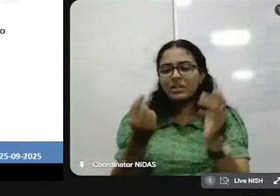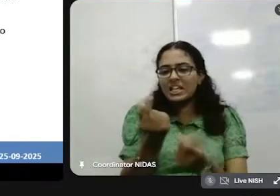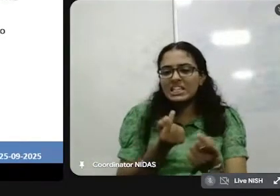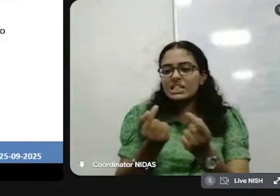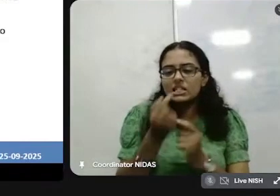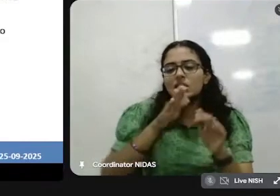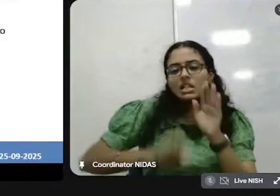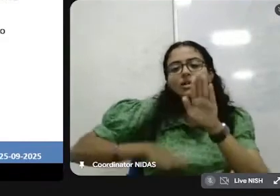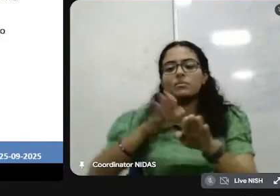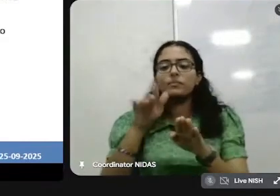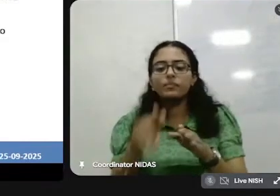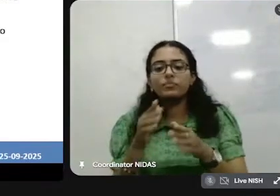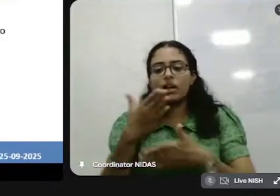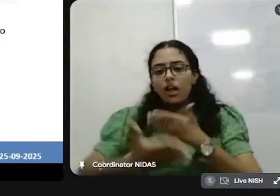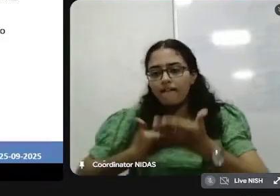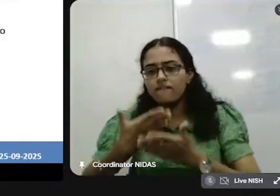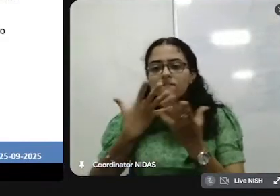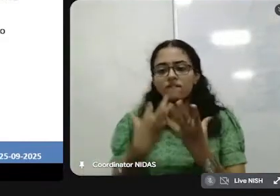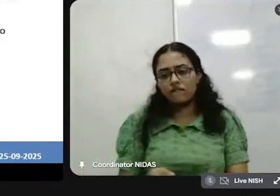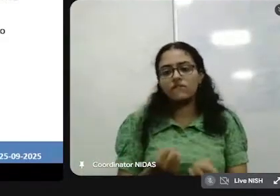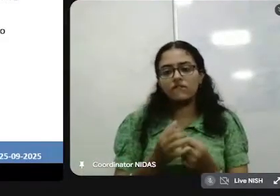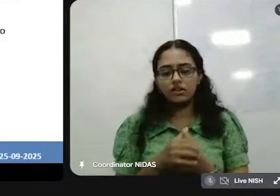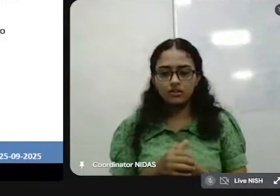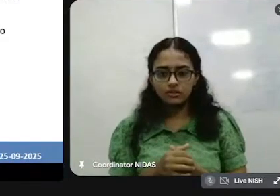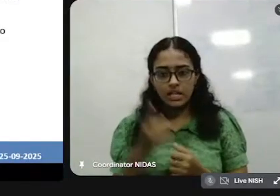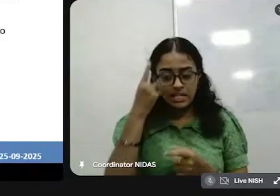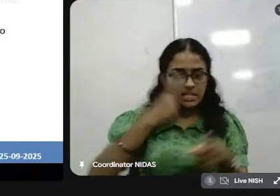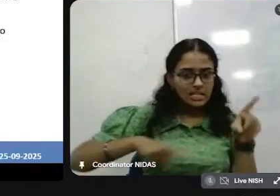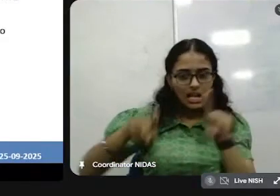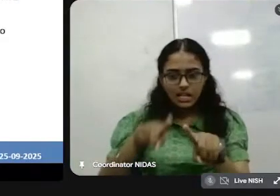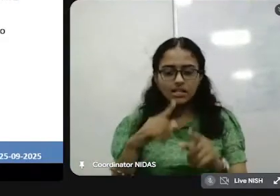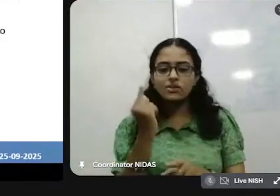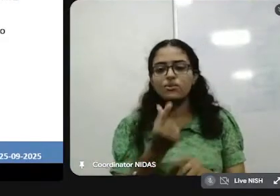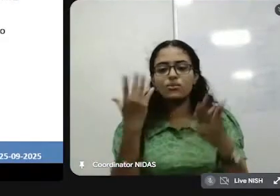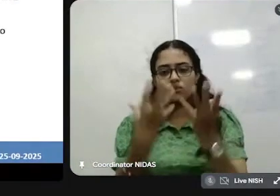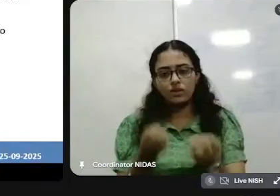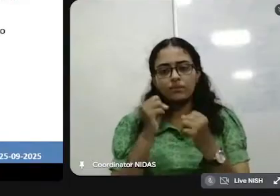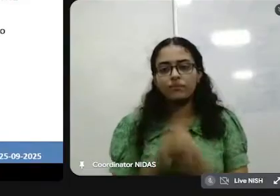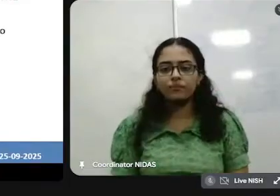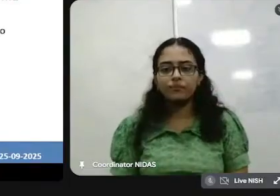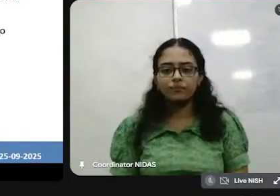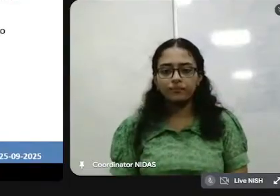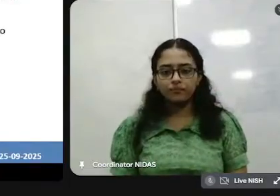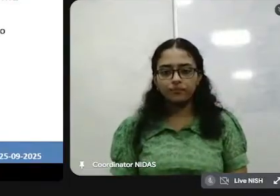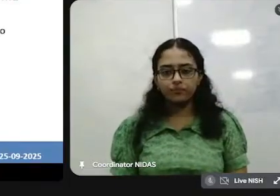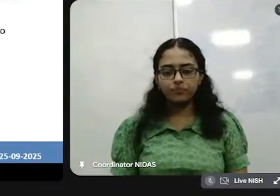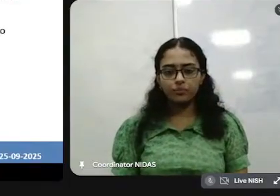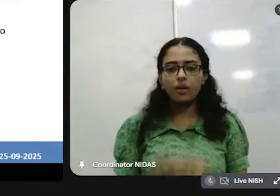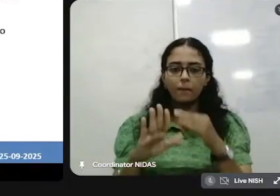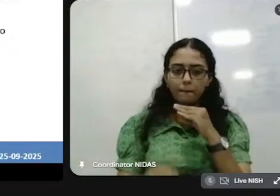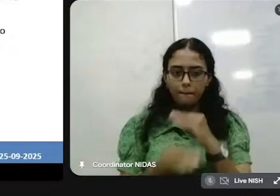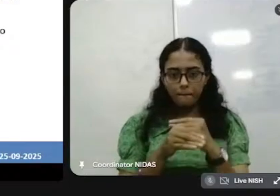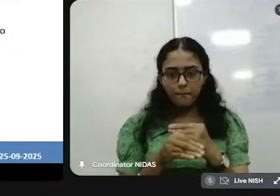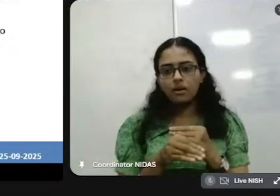കൊടുത്തവരെ പരിശീലിപ്പിക്കുന്നതാണ് സ്ട്രാറ്റജിക് ട്രെയിനിങ് അല്ലെ കൃത്യമായ പരിശീലനം എന്ന് ഉദ്ദേശിക്കുന്നത്. അതിനോടൊപ്പം